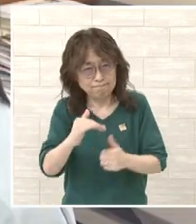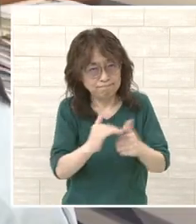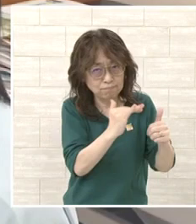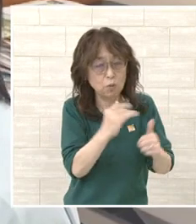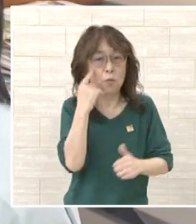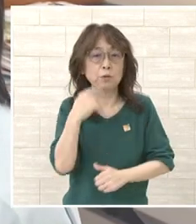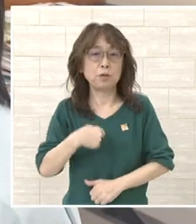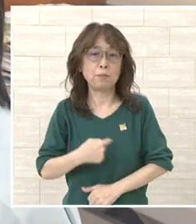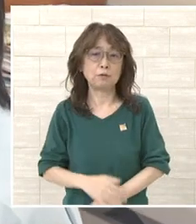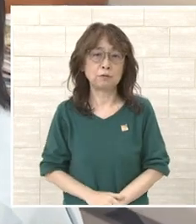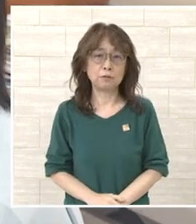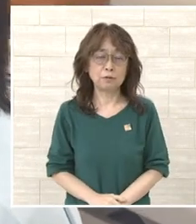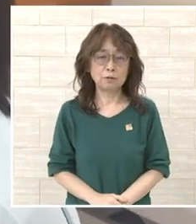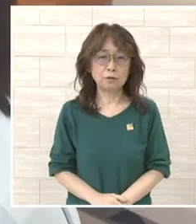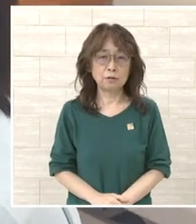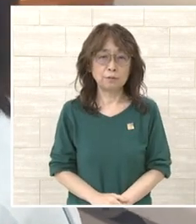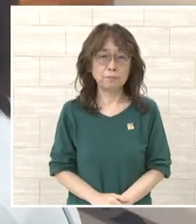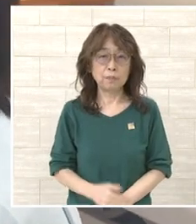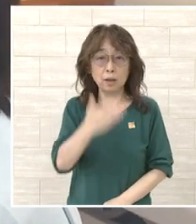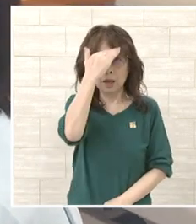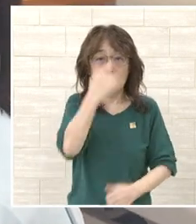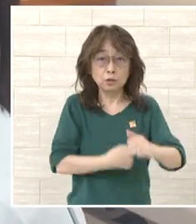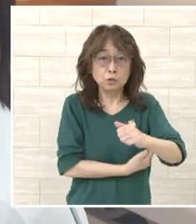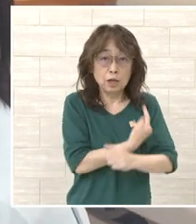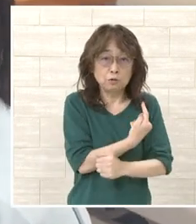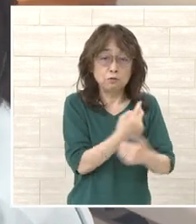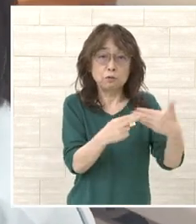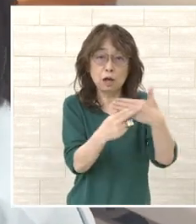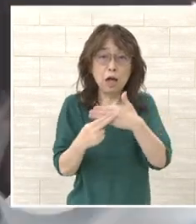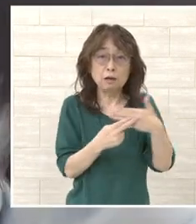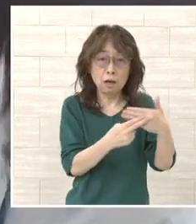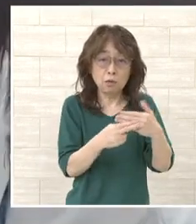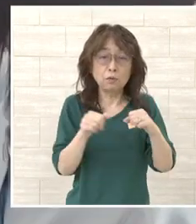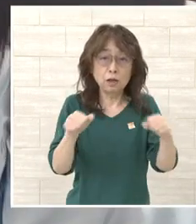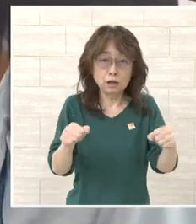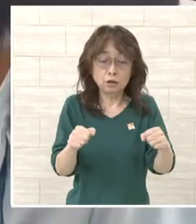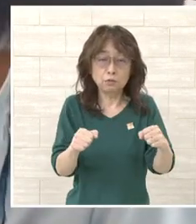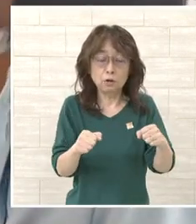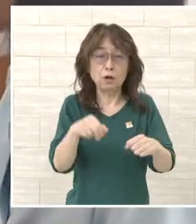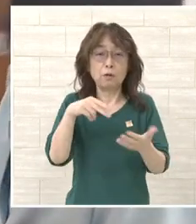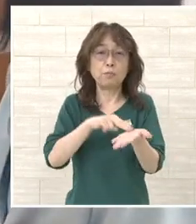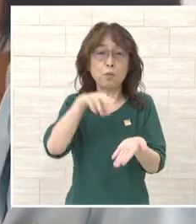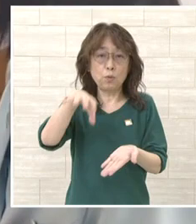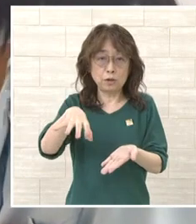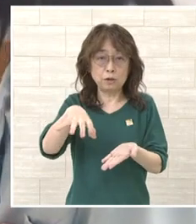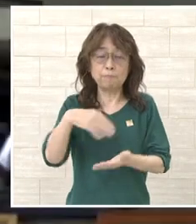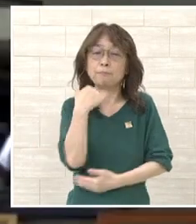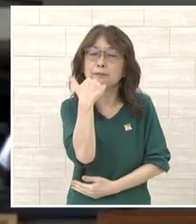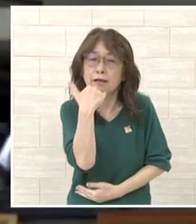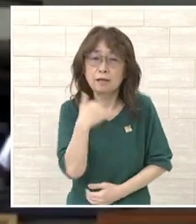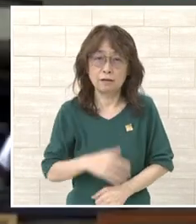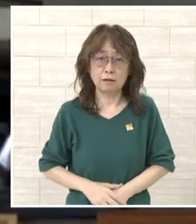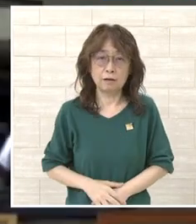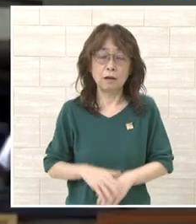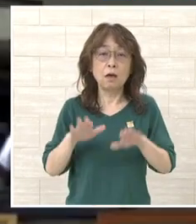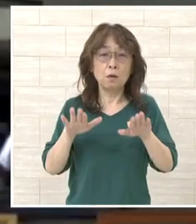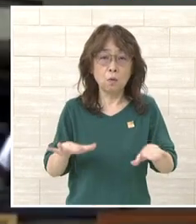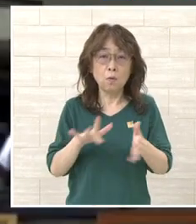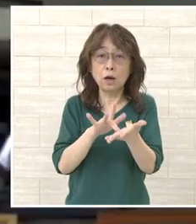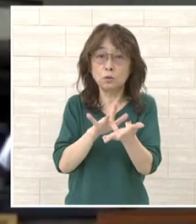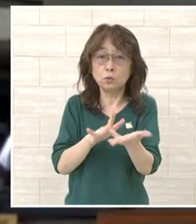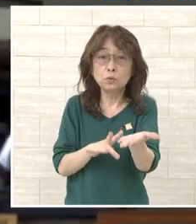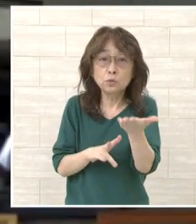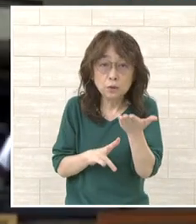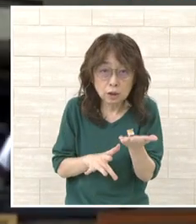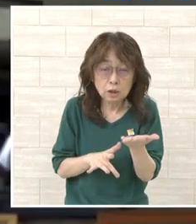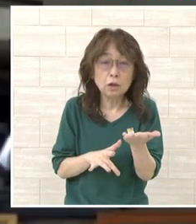。 発熱外来を続けているクリニックでも期待を寄せています。 今回の薬は少